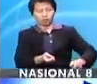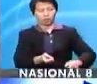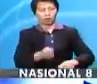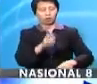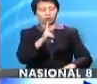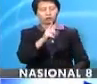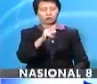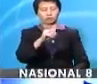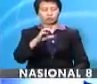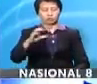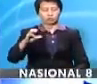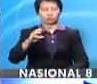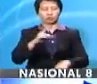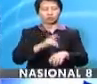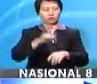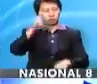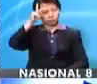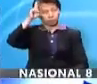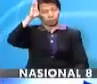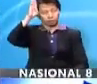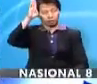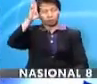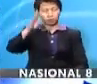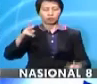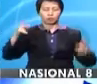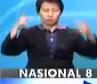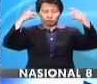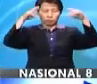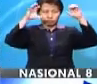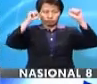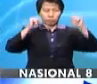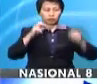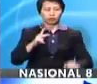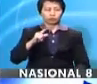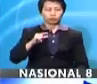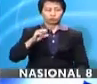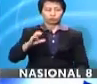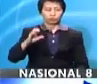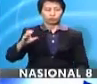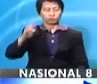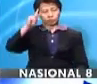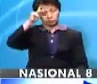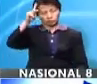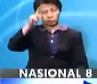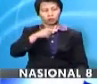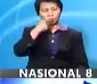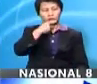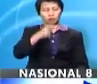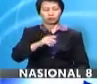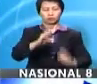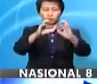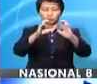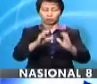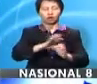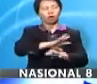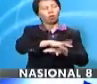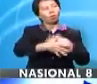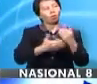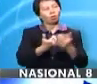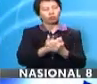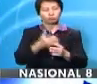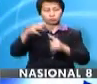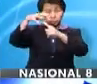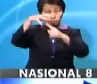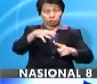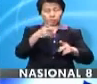Club KGCC, Pengkalan Cepa, Kota Baru. Presiden KGCC, Datuk Muhammad Fauzi Cik Mamat berkata secara keseluruhan